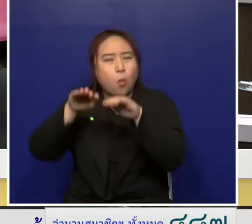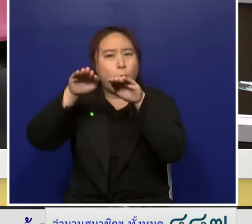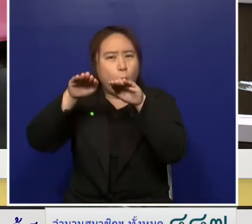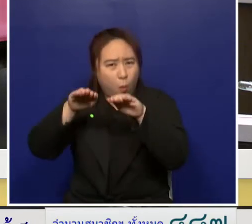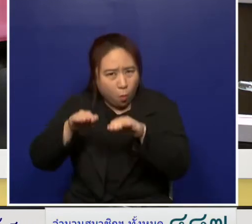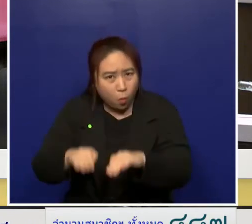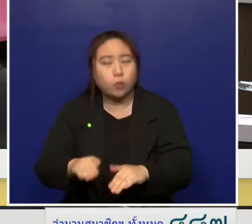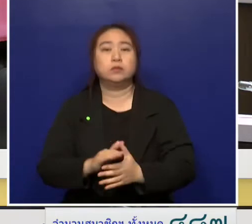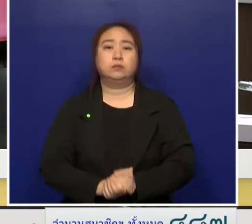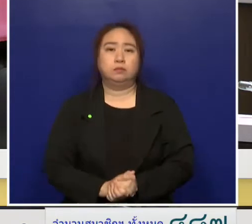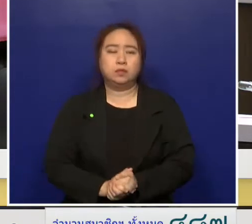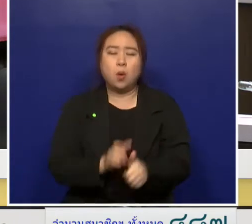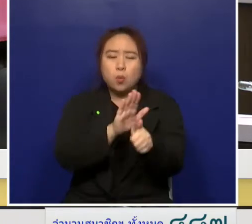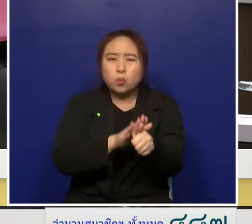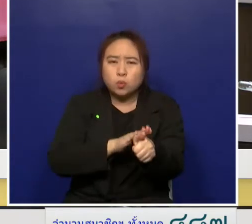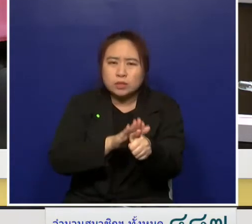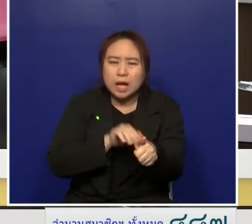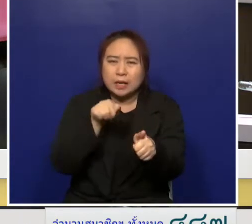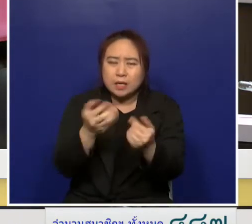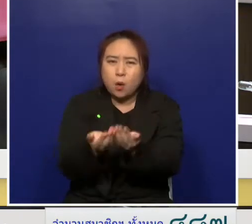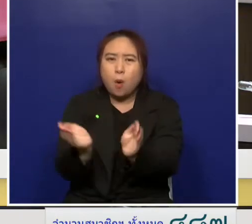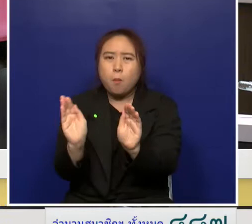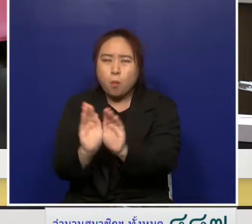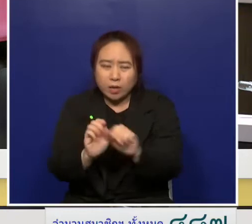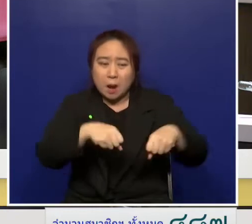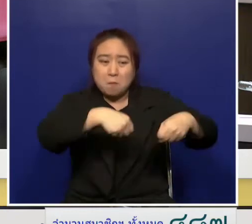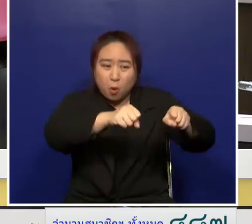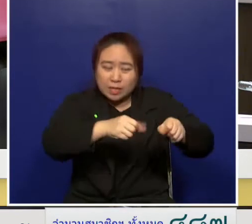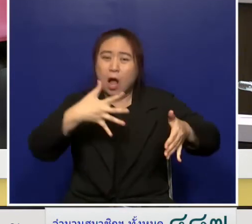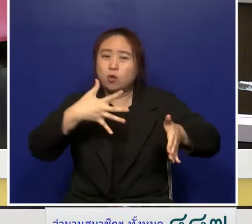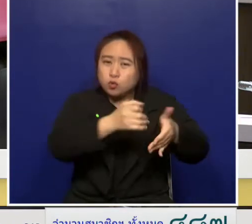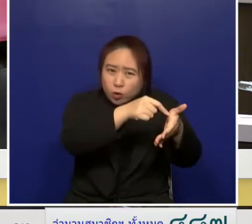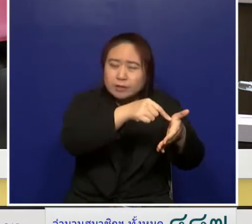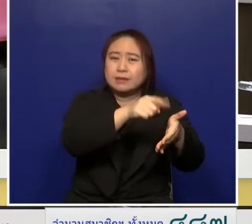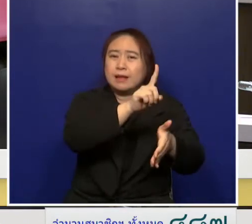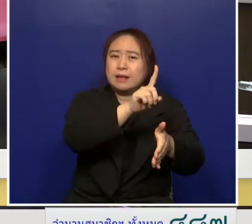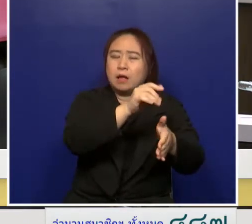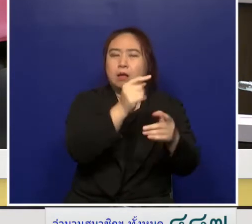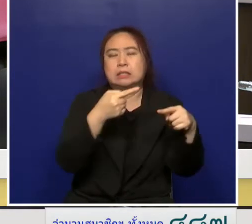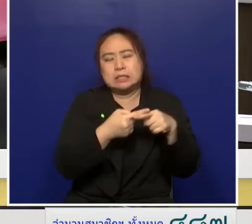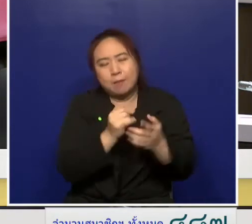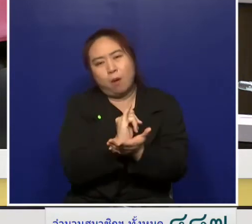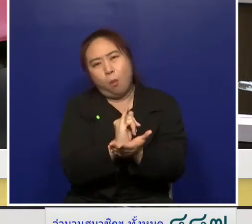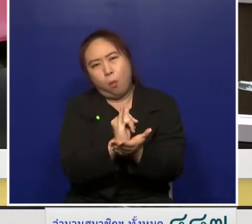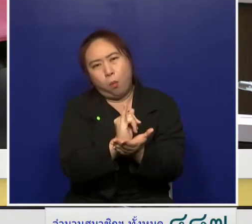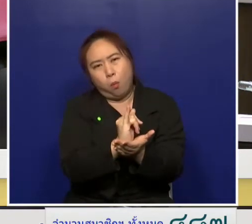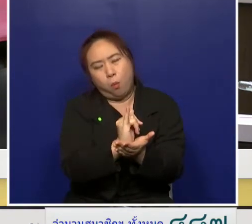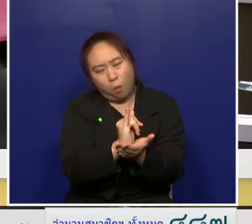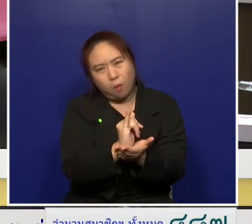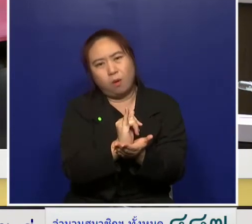มากเลยทเดียวสงสารครอบครัวที่โตสัทำห่นแลวติดเตียงสาหัสสากัเลยทีเดียวท